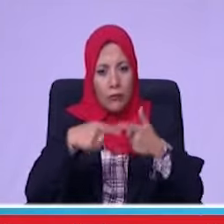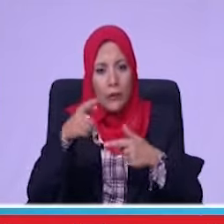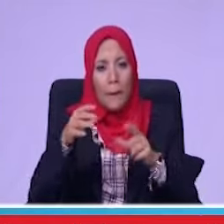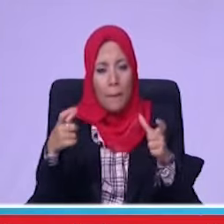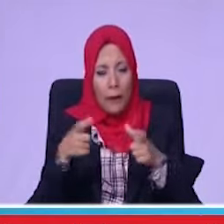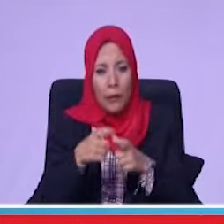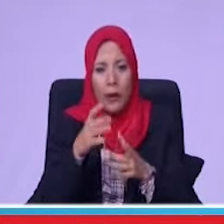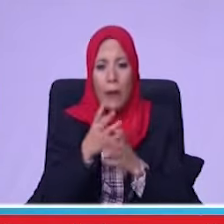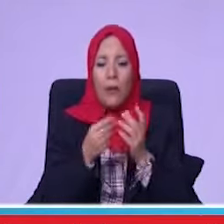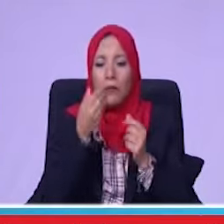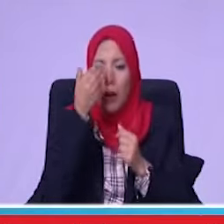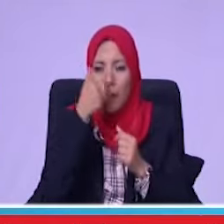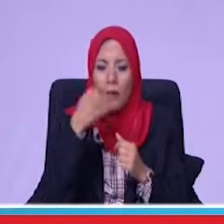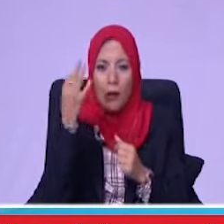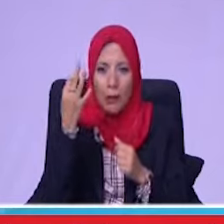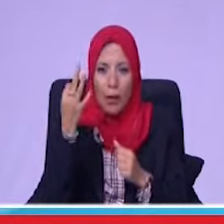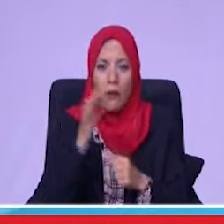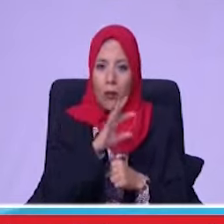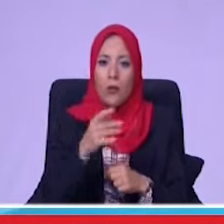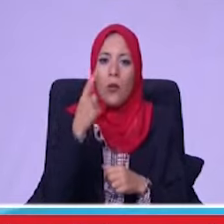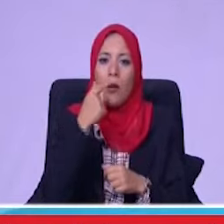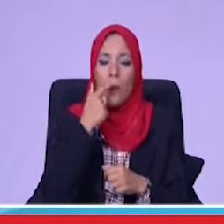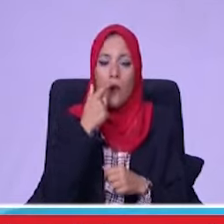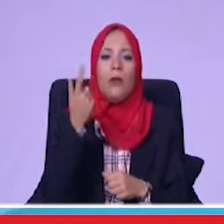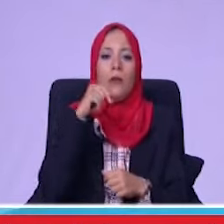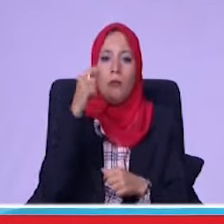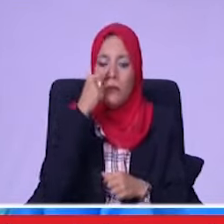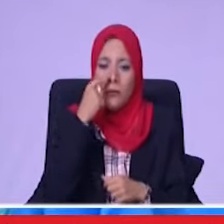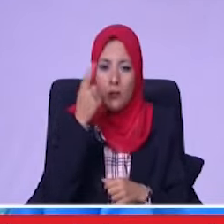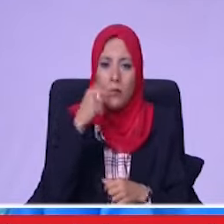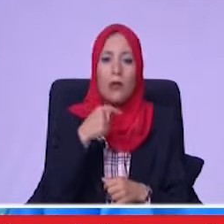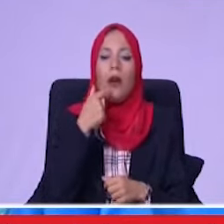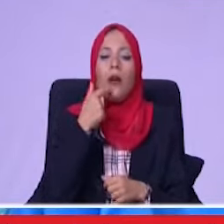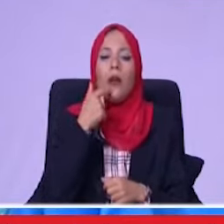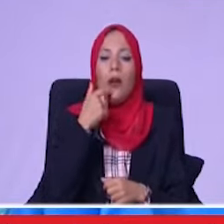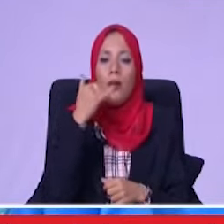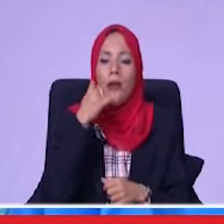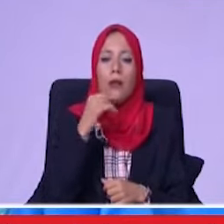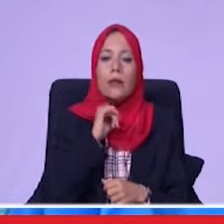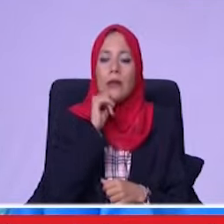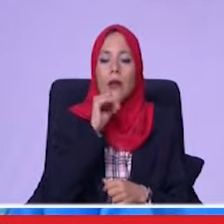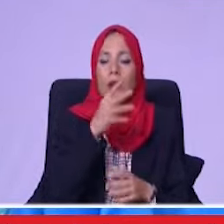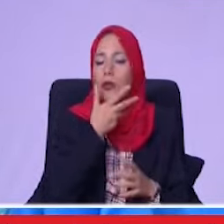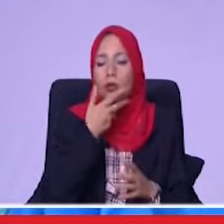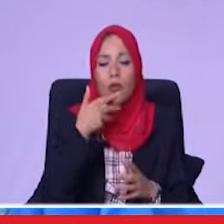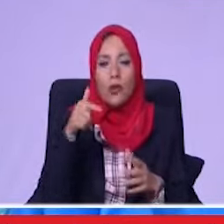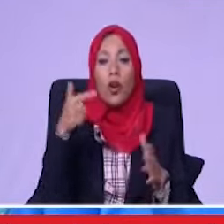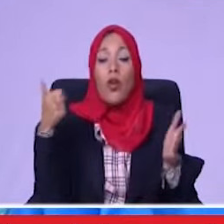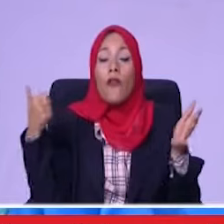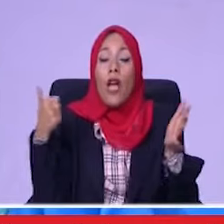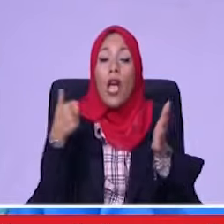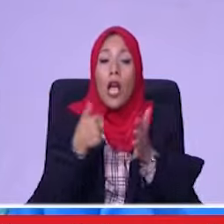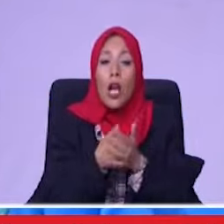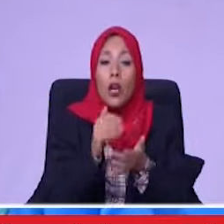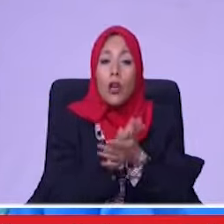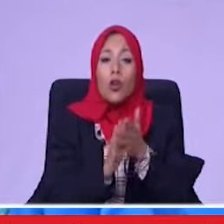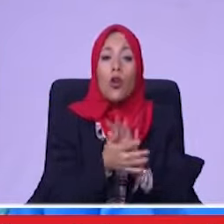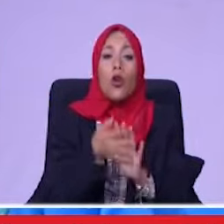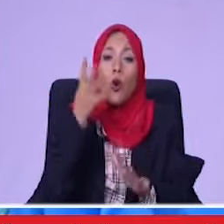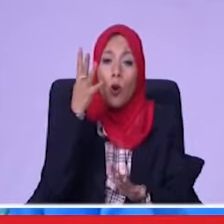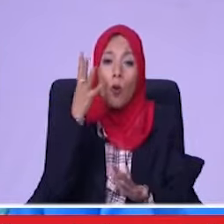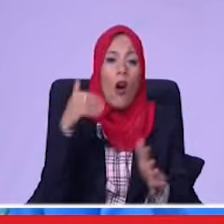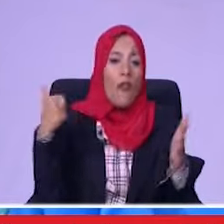عملية صلحنا فيها الشفة وعملية للأنف واللثة وعملية لسقف الحنك. النهاردة آخر العملية الرابعة والأخيرة إن